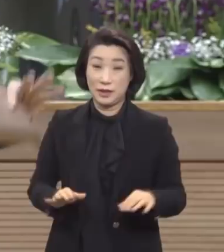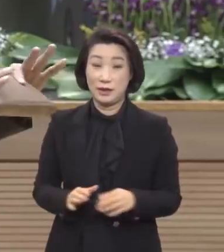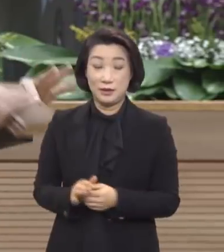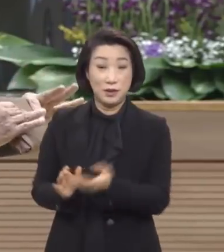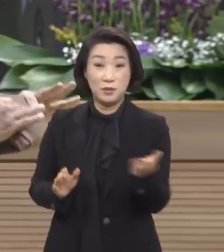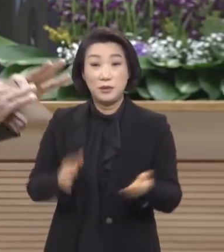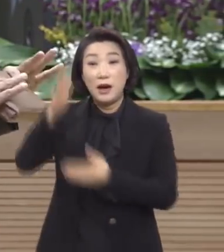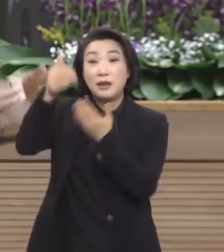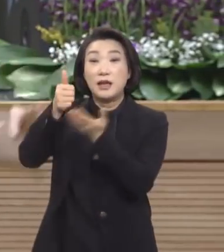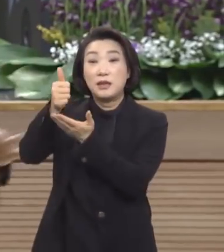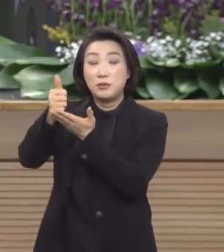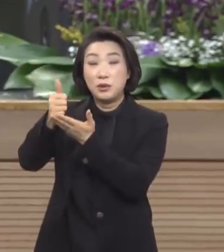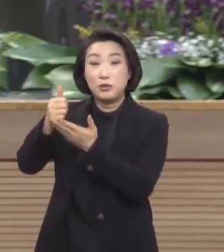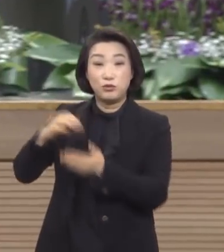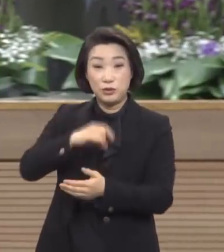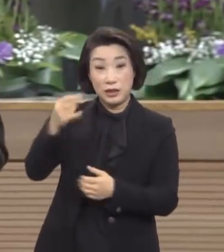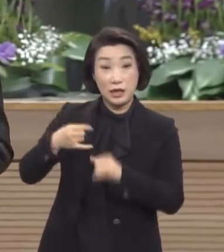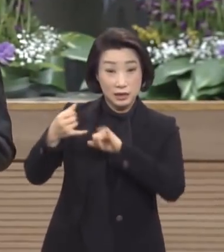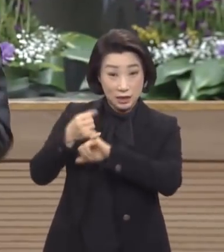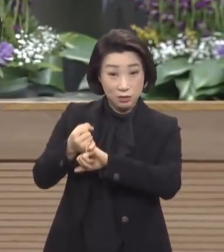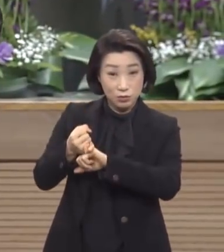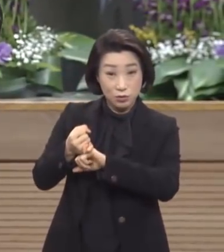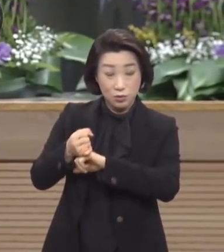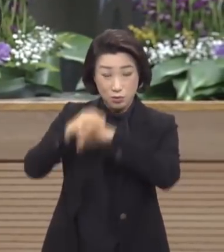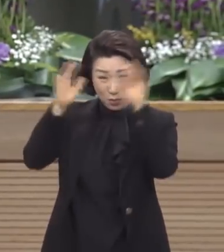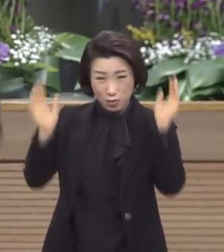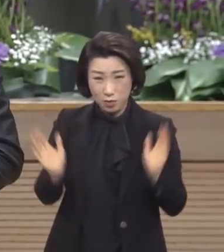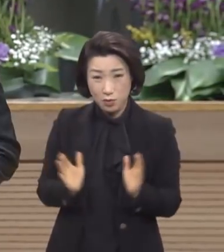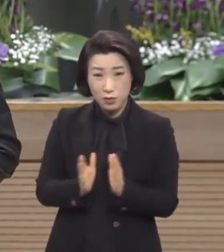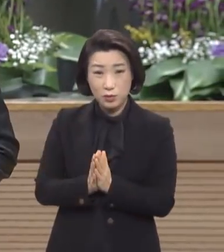근데 하나님도 우리에게 약속하신 것을 다